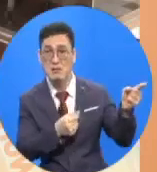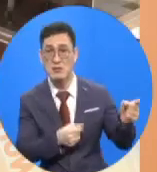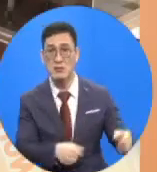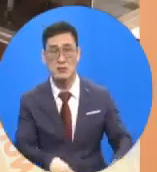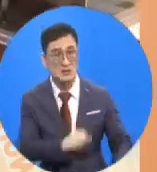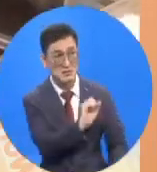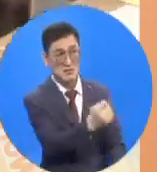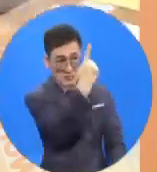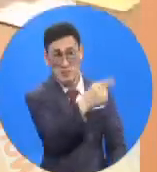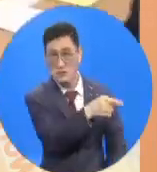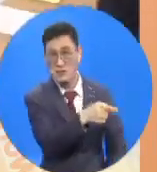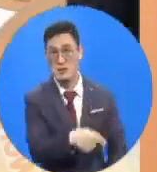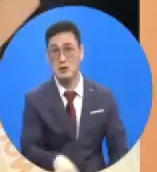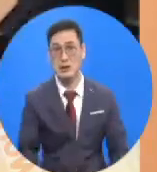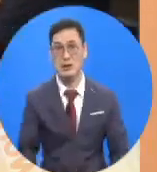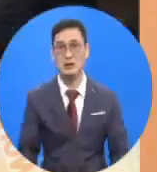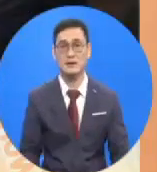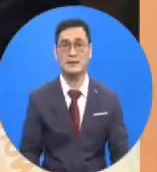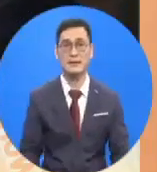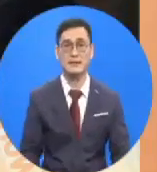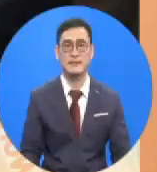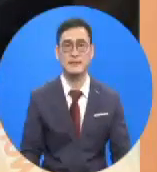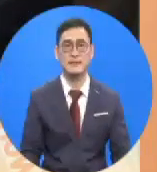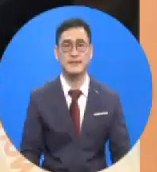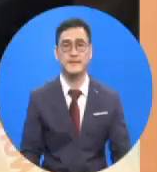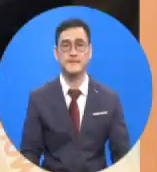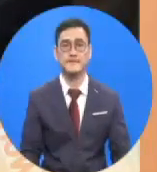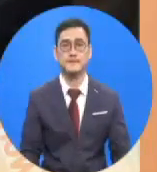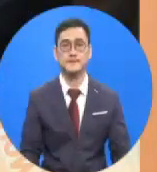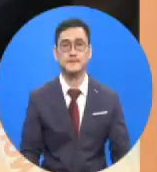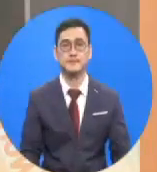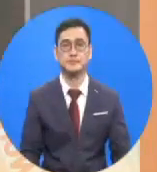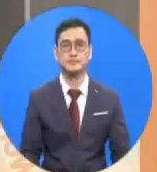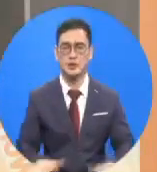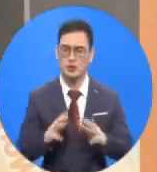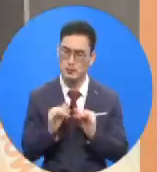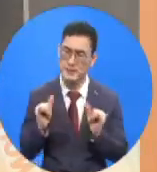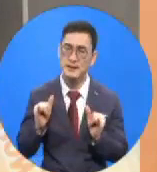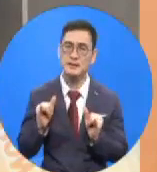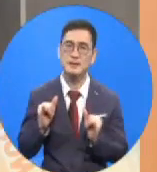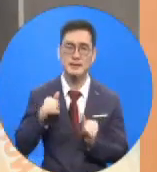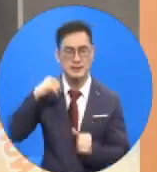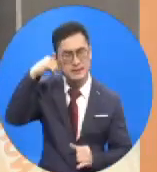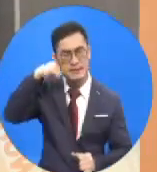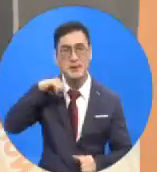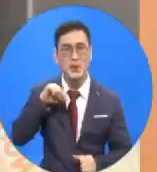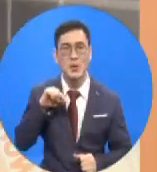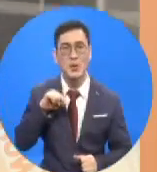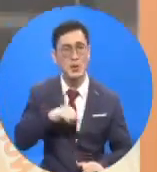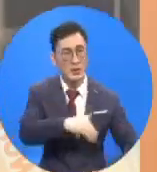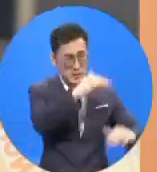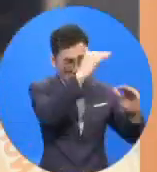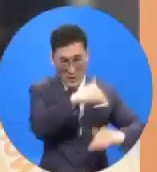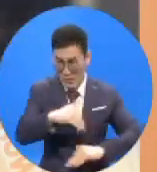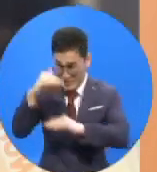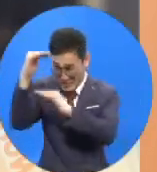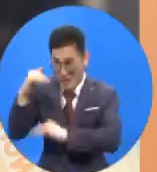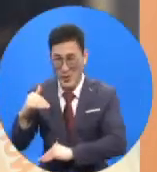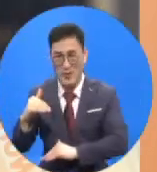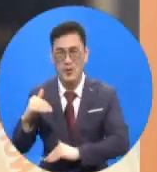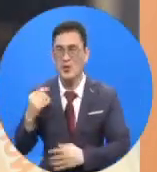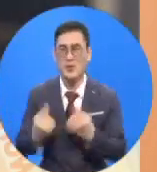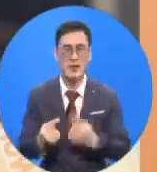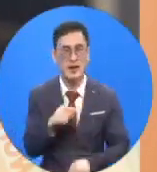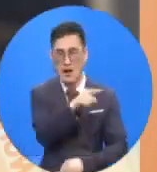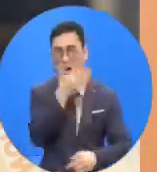정부에 대해서 파시스트 적이다 이런 평가에 굉장히 있어욤 국민들이 느끼는 건 그 내용의 여부 보다도 다시금 분노해 있다